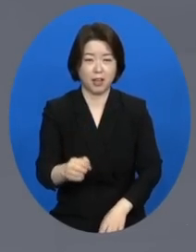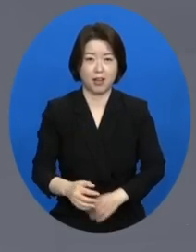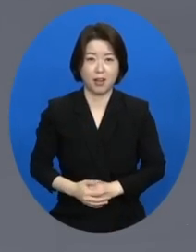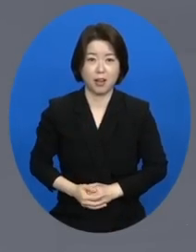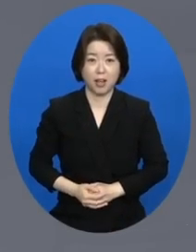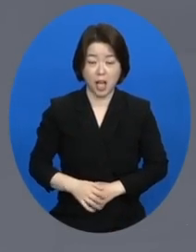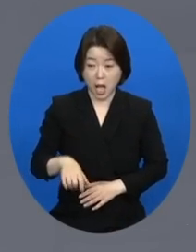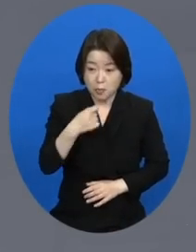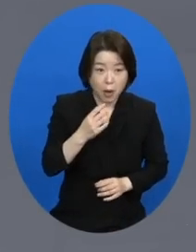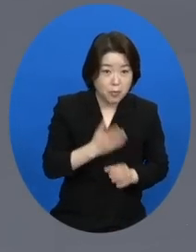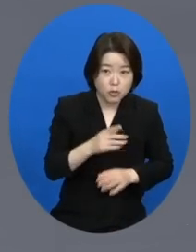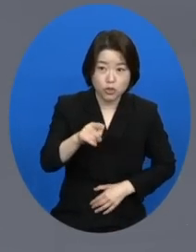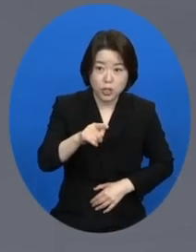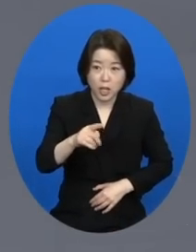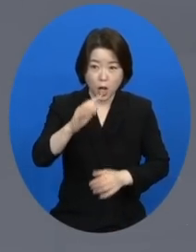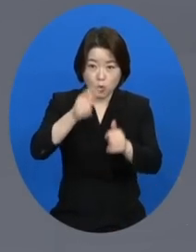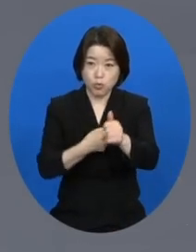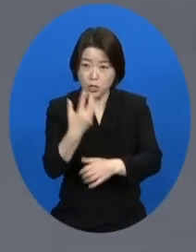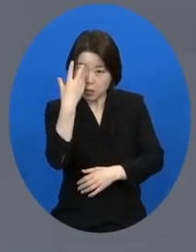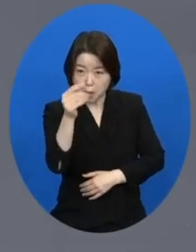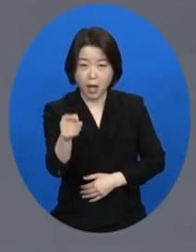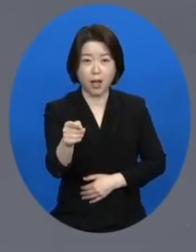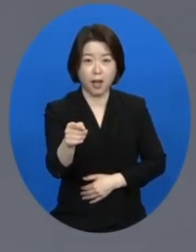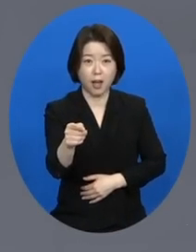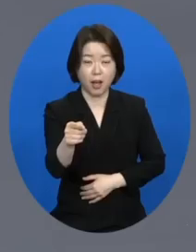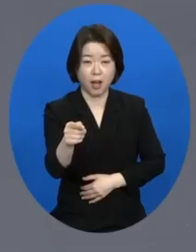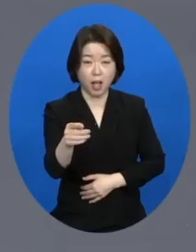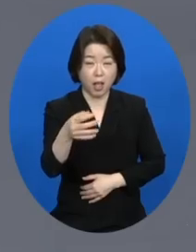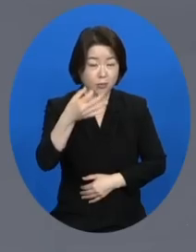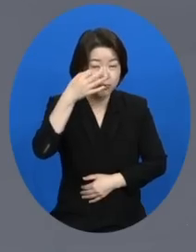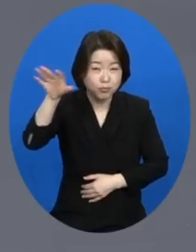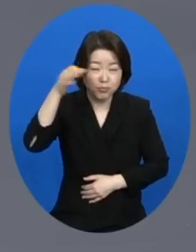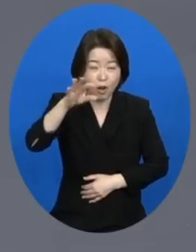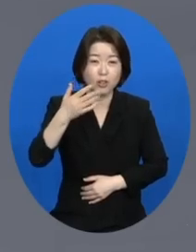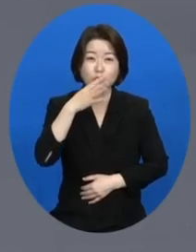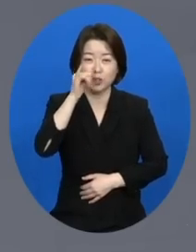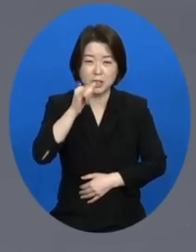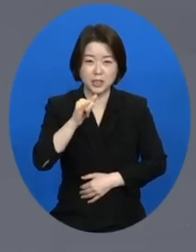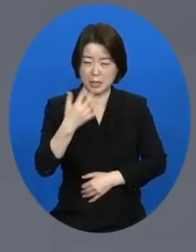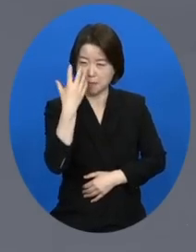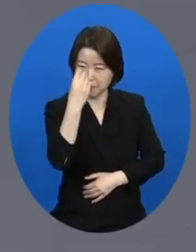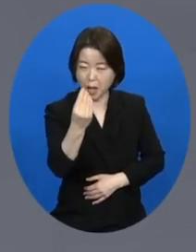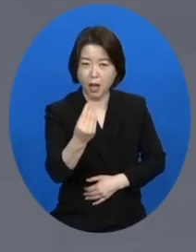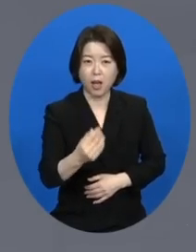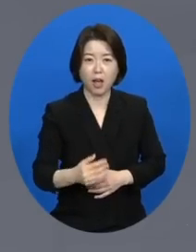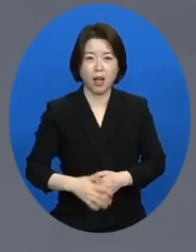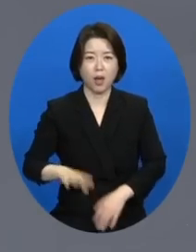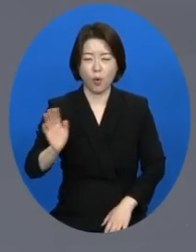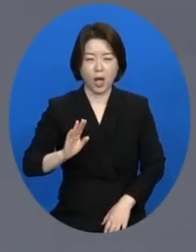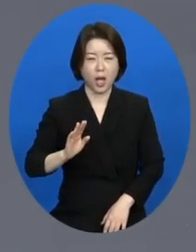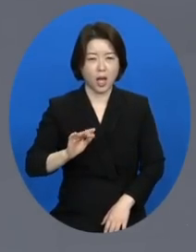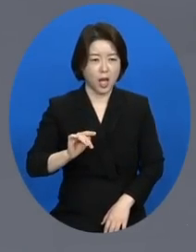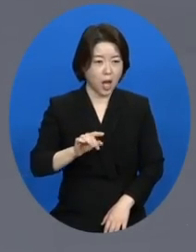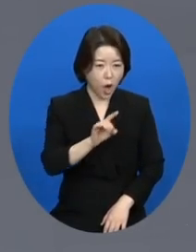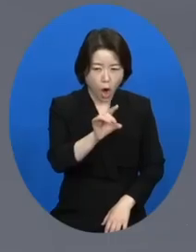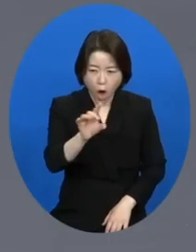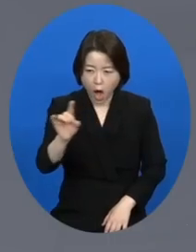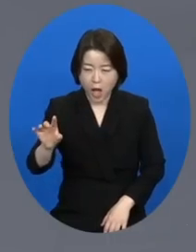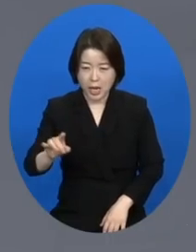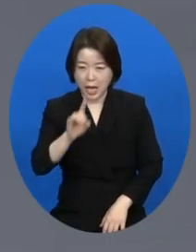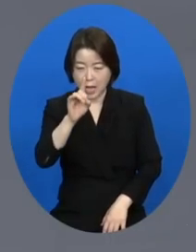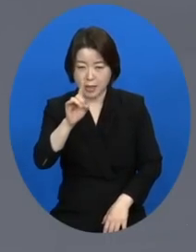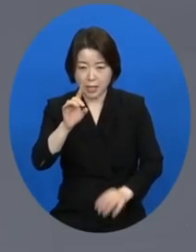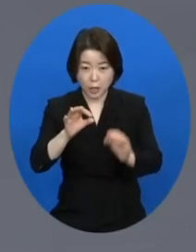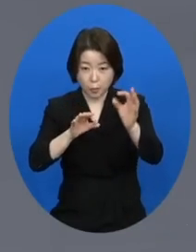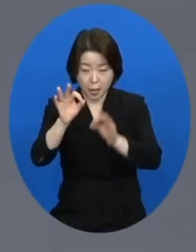밥 먹다가 또 우연히 봤어. 또 지나가는 거를 못 볼 수도 있는데 기가 막혀. 어느 하나 이게 여기서 하나라도